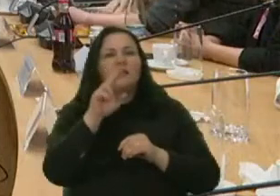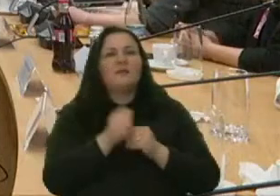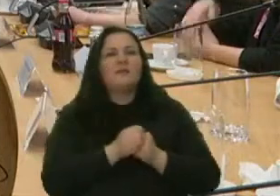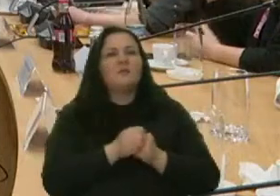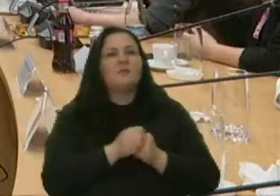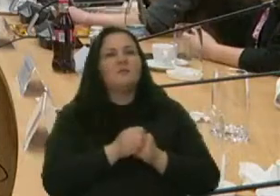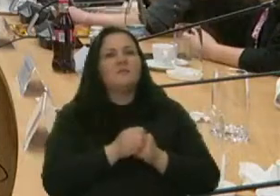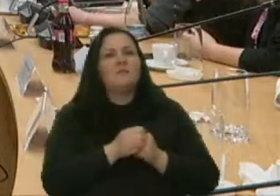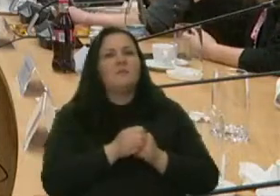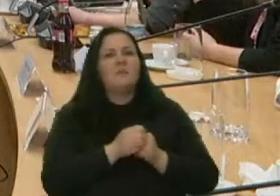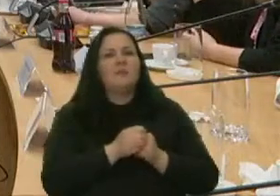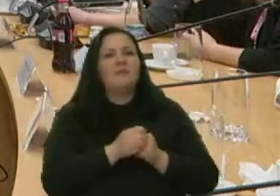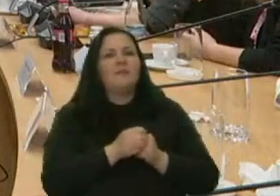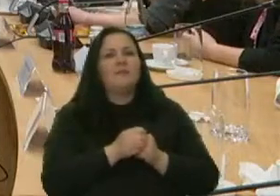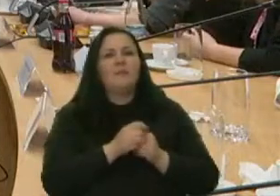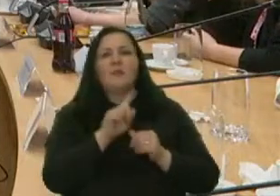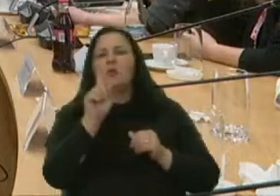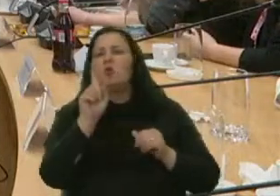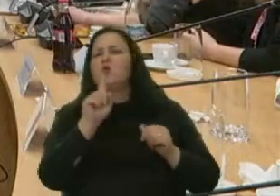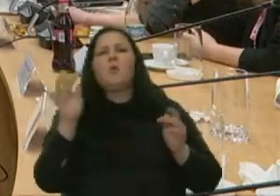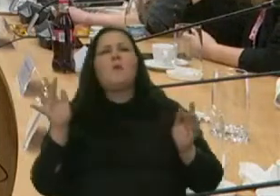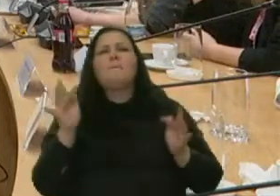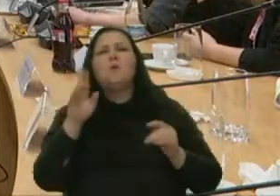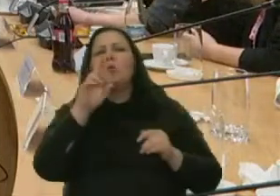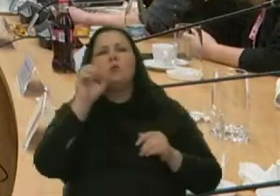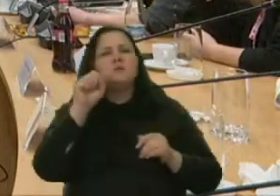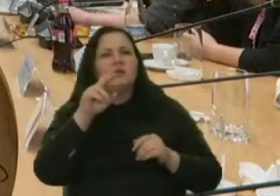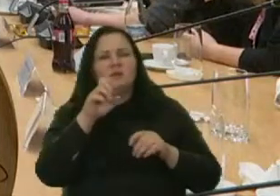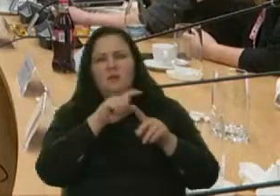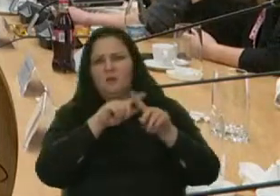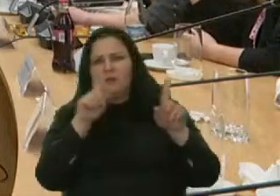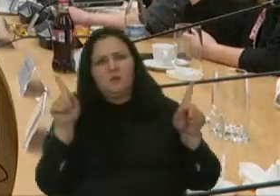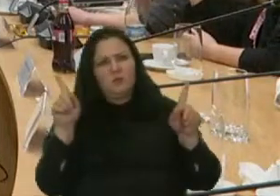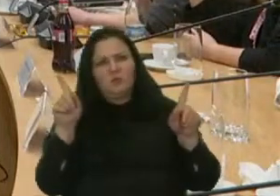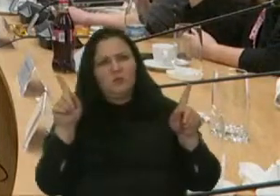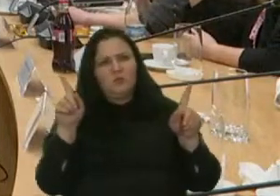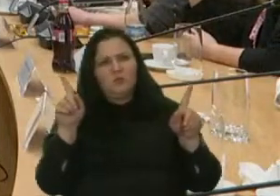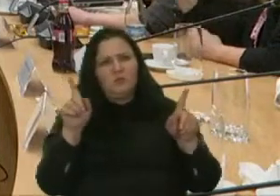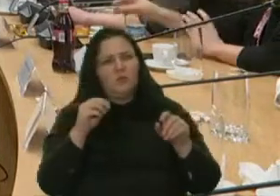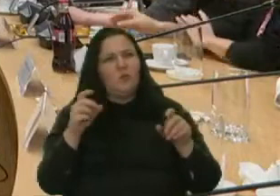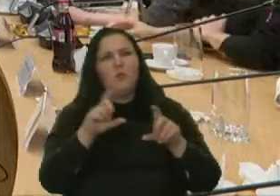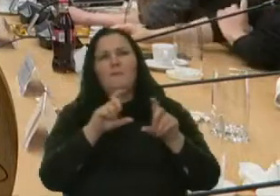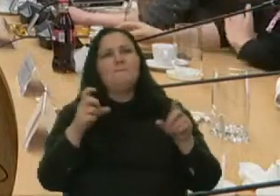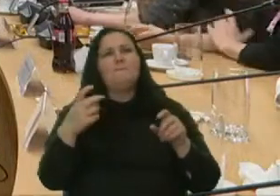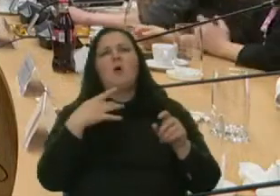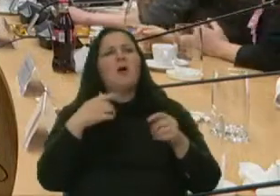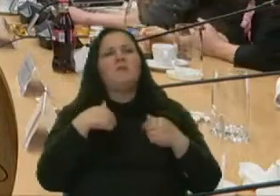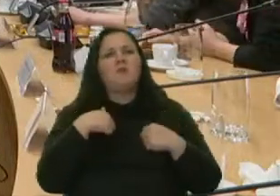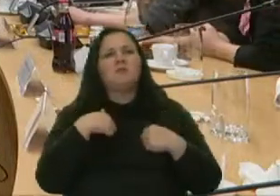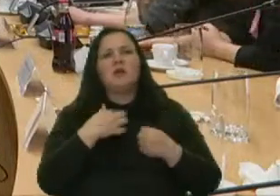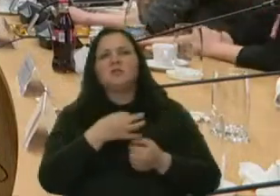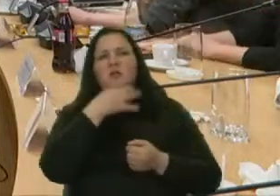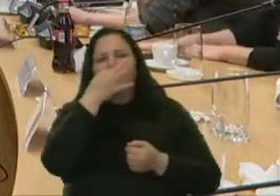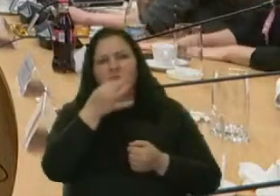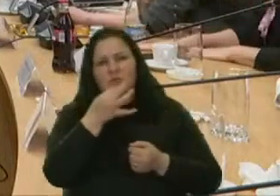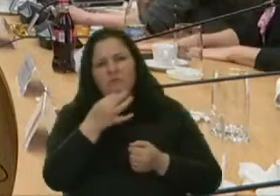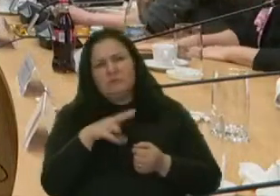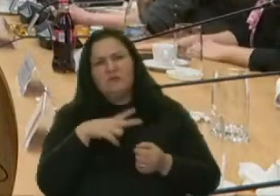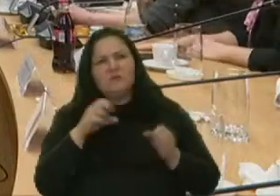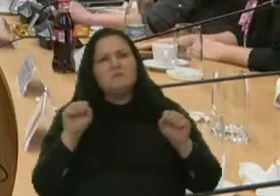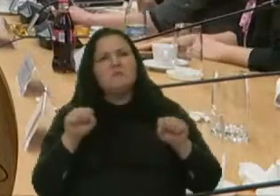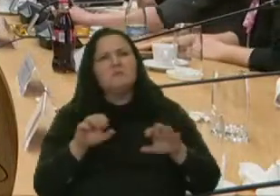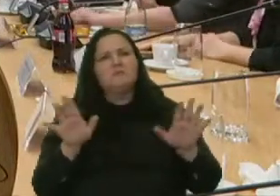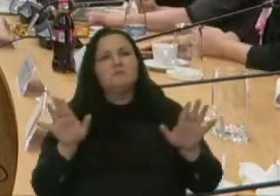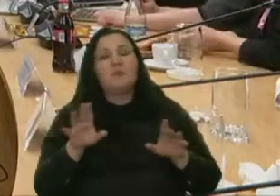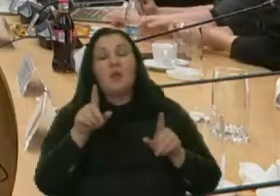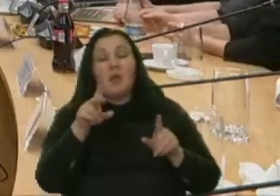și spune să știți că nu împotriva usr ului au fost nu nu nu nu împotriva noastră au fost îndreptate aceste acuzații Hai să fim serioși